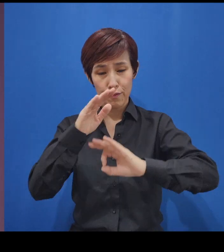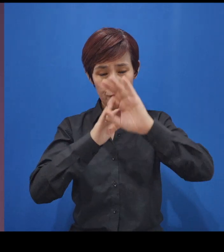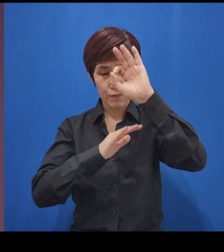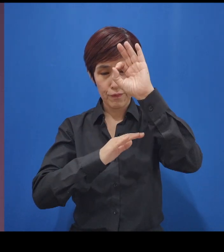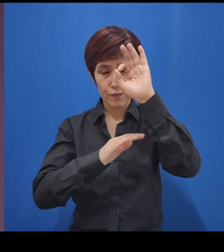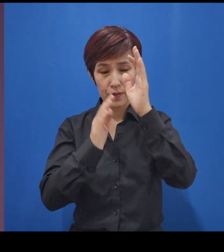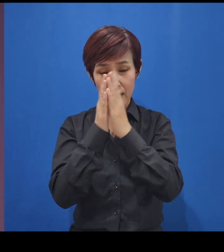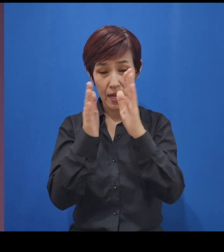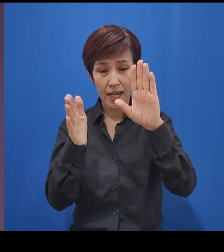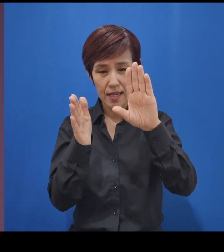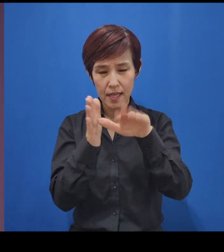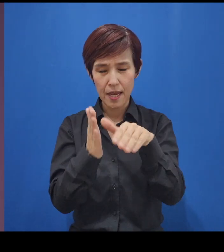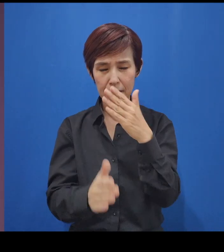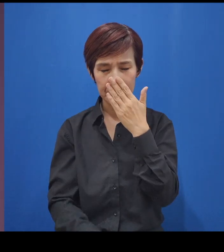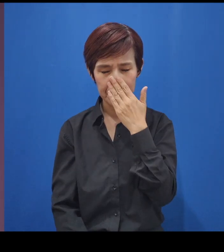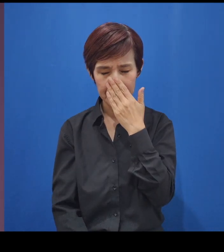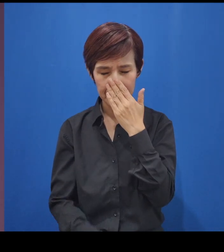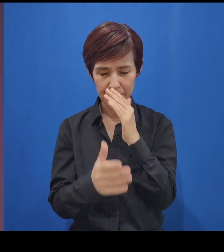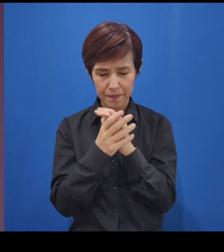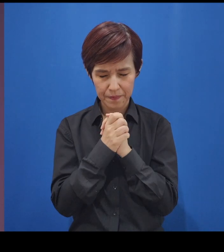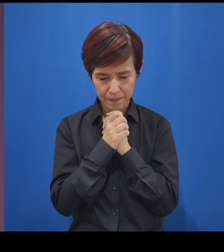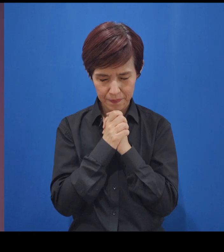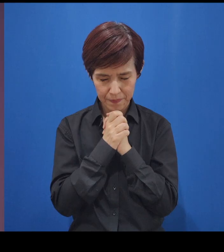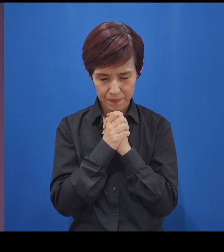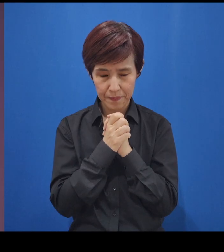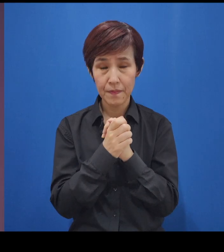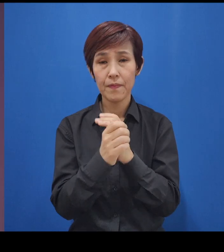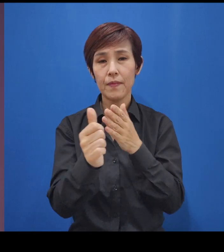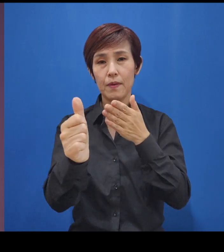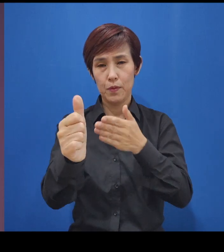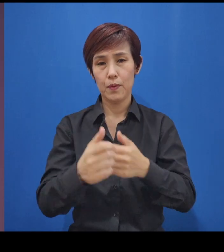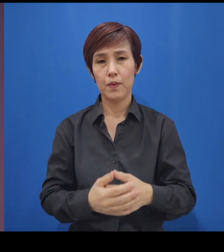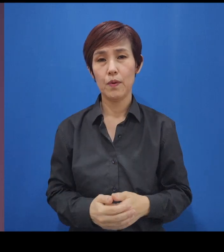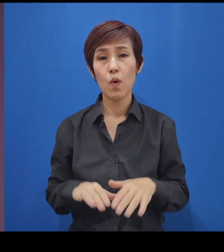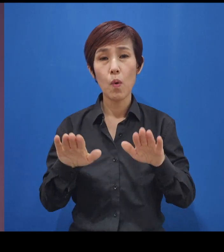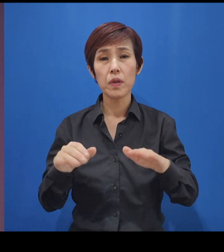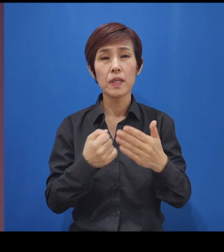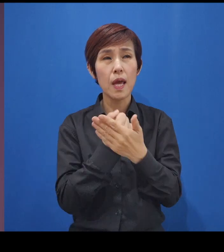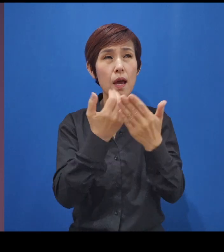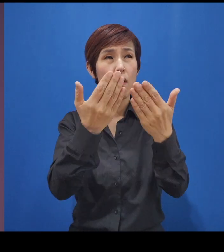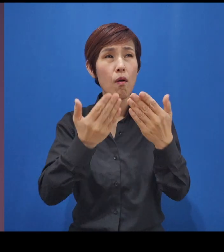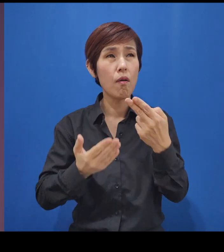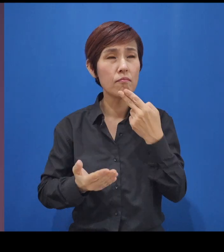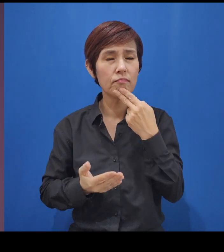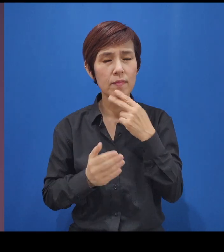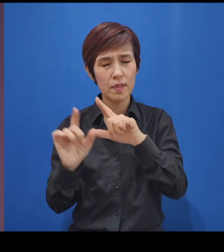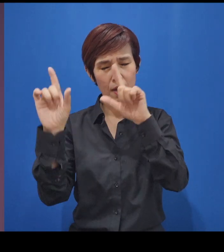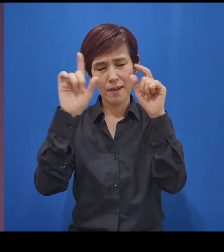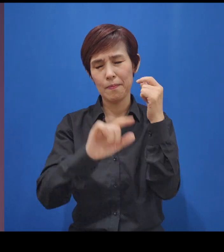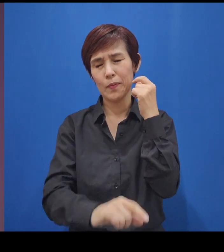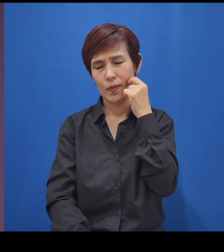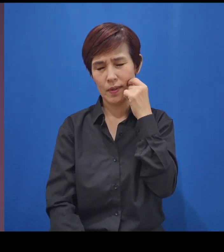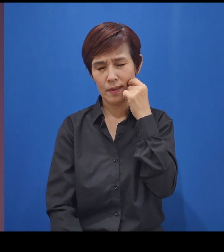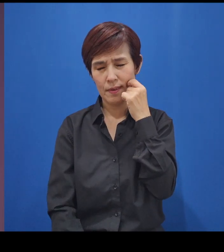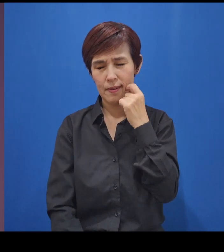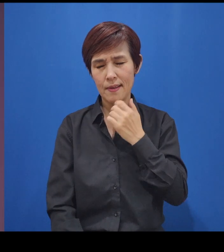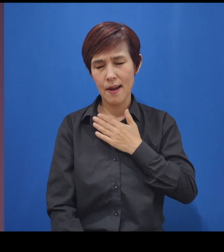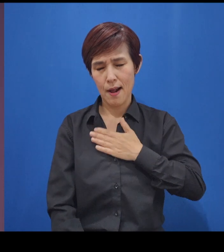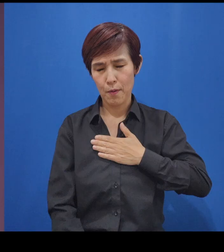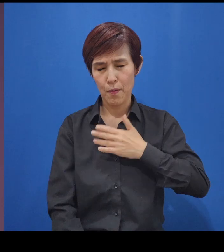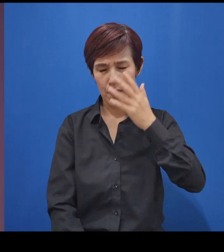때마다 겸손하게 엎드려 기도할 줄 알고, 오늘 은총 없이 살아갈 수 없는 무능한 인생인 줄